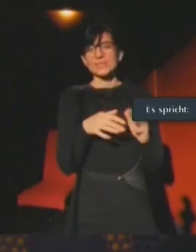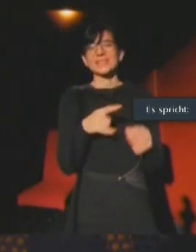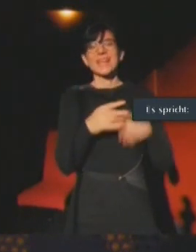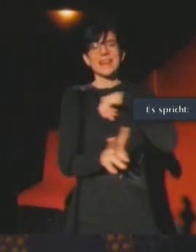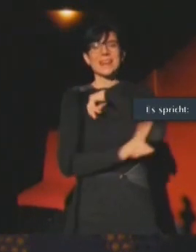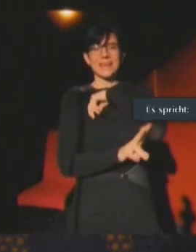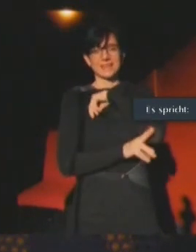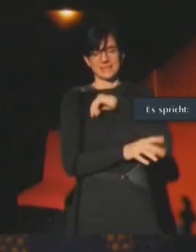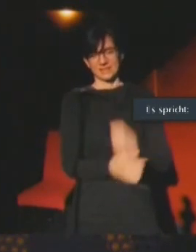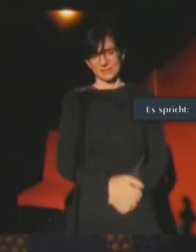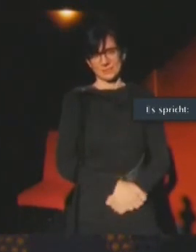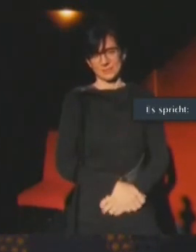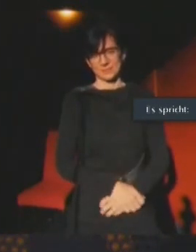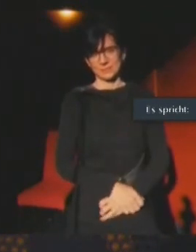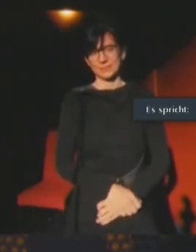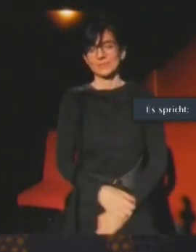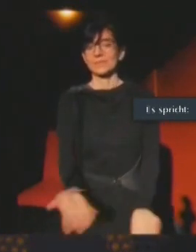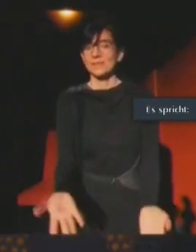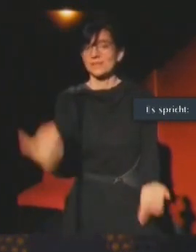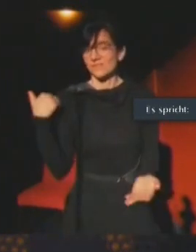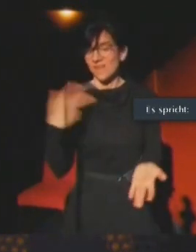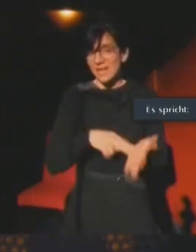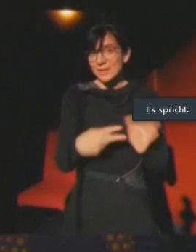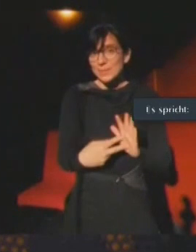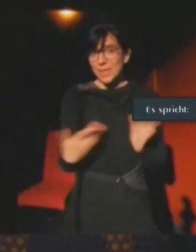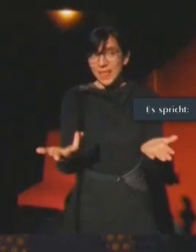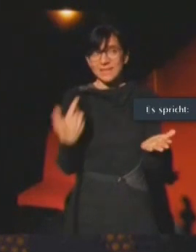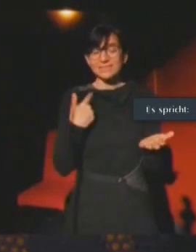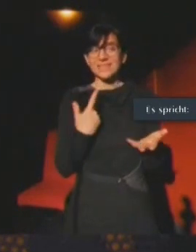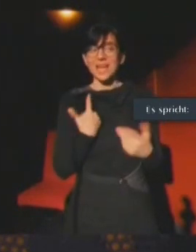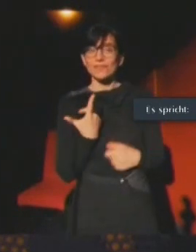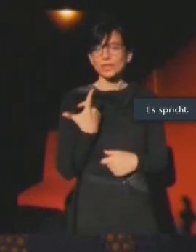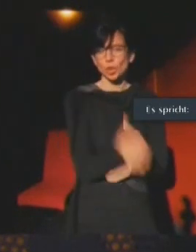Lehrlinge. Wir haben vor, diese Mobilität zu verdoppeln.